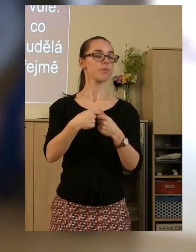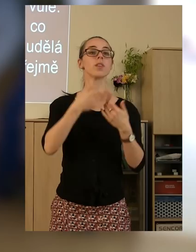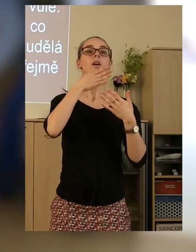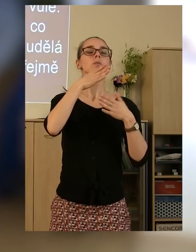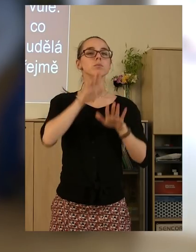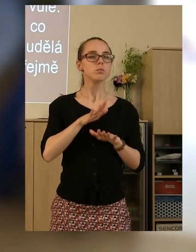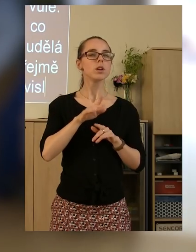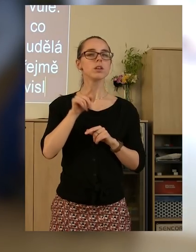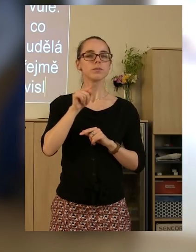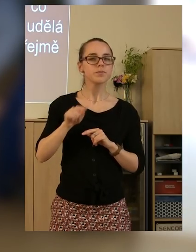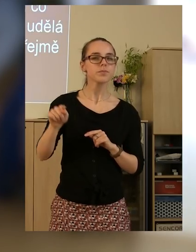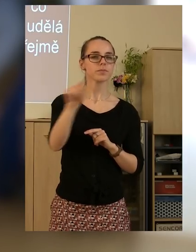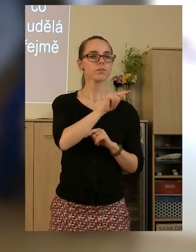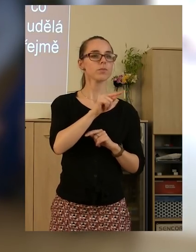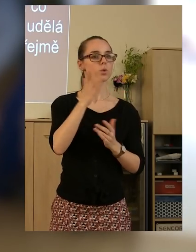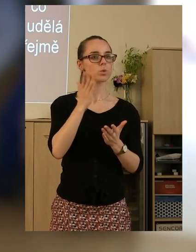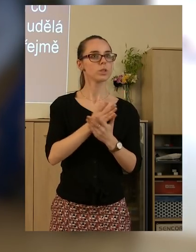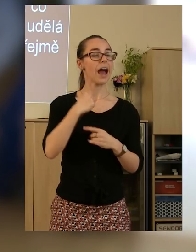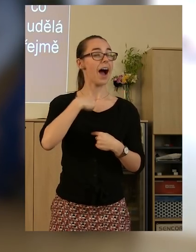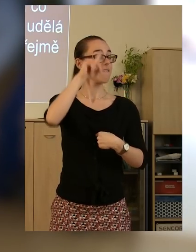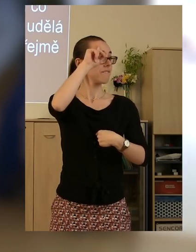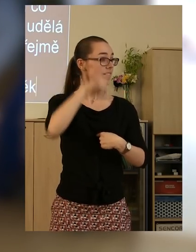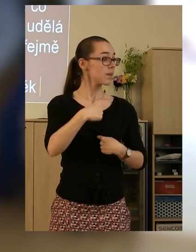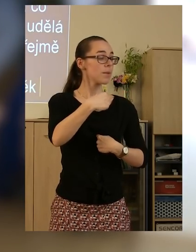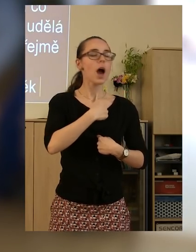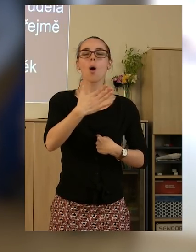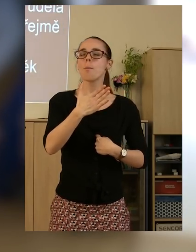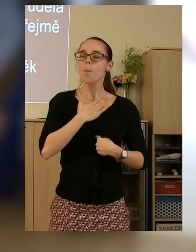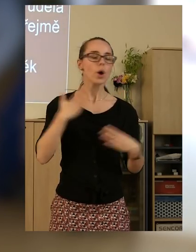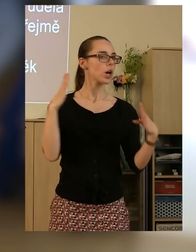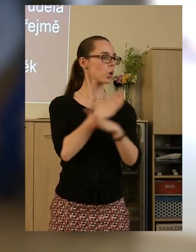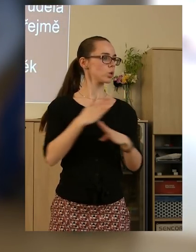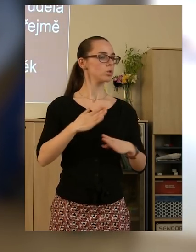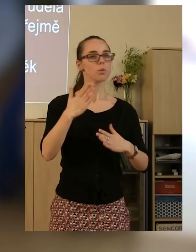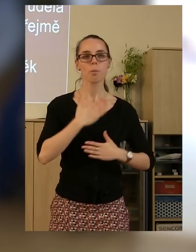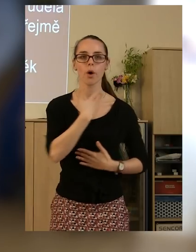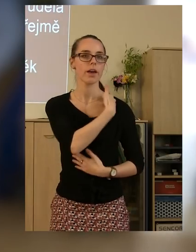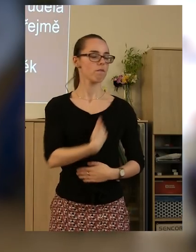souvislostí, který se ten člověk uvědomuje, tím může být hlubší i jeho